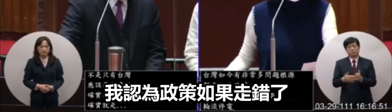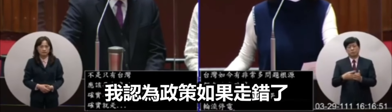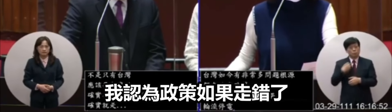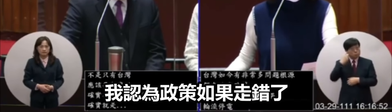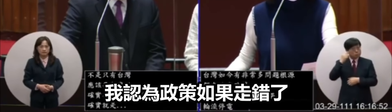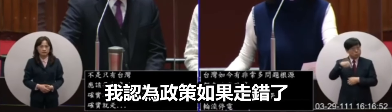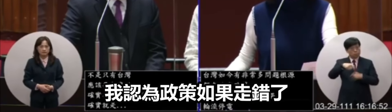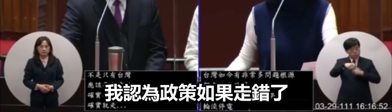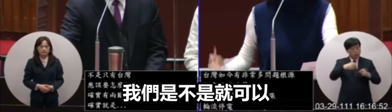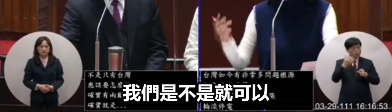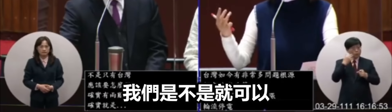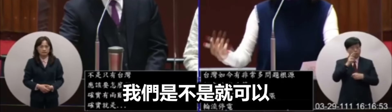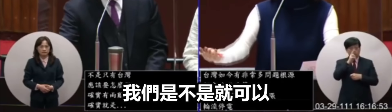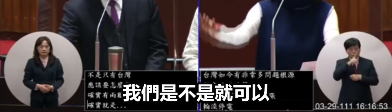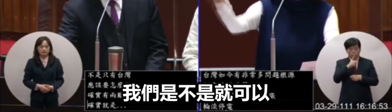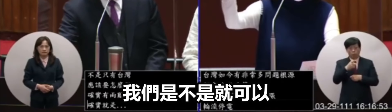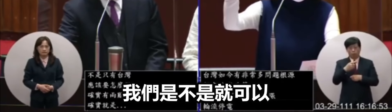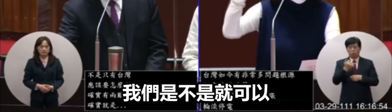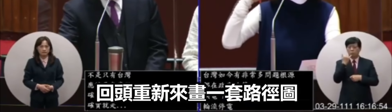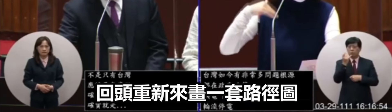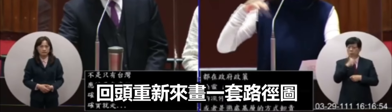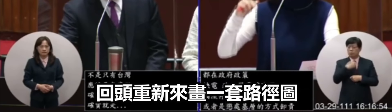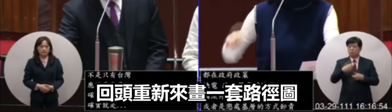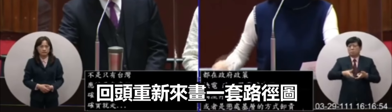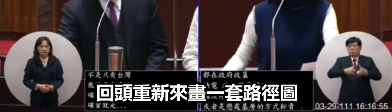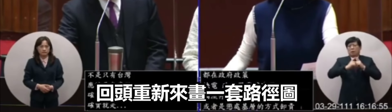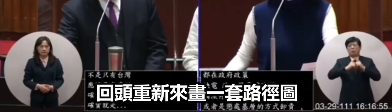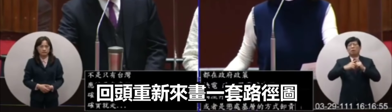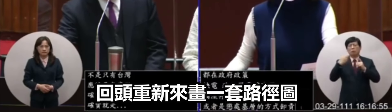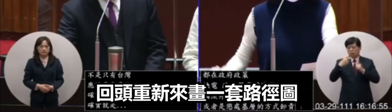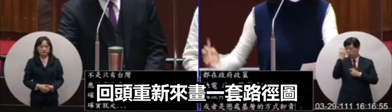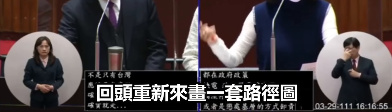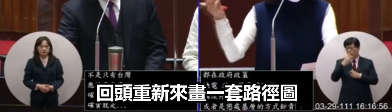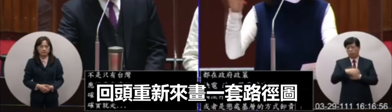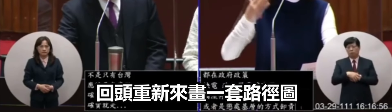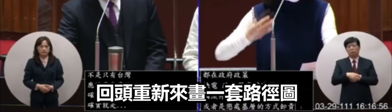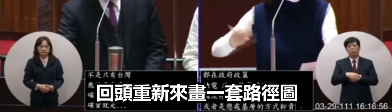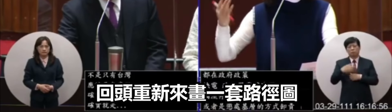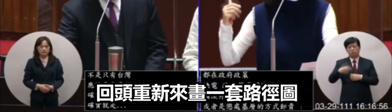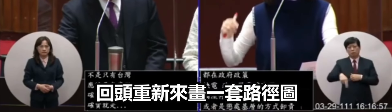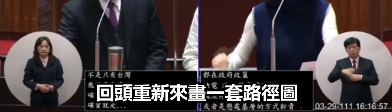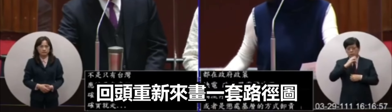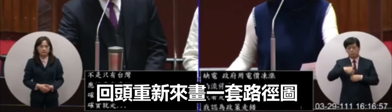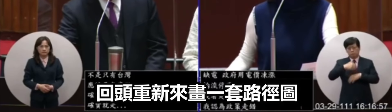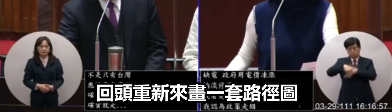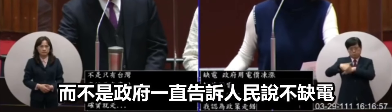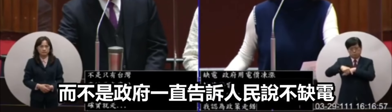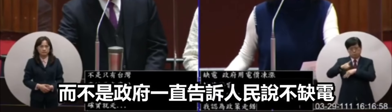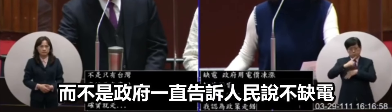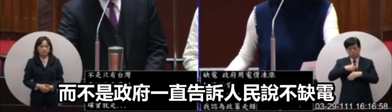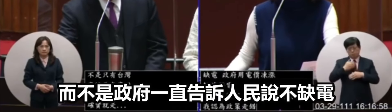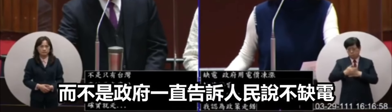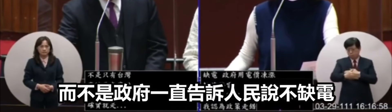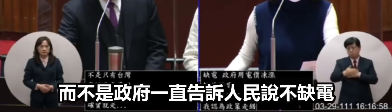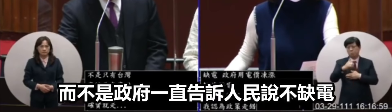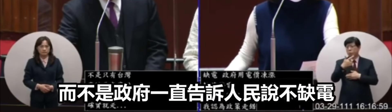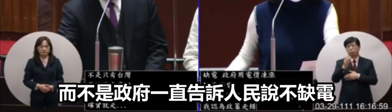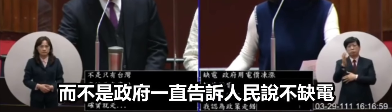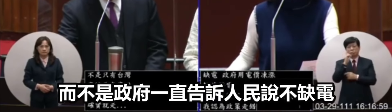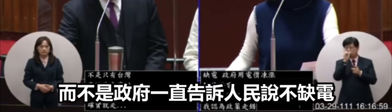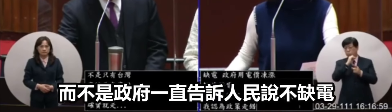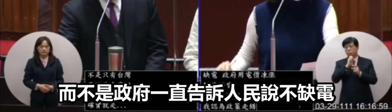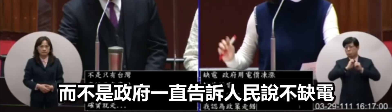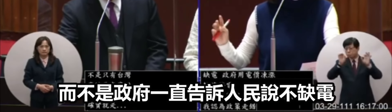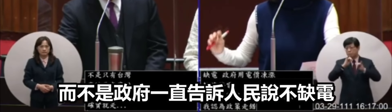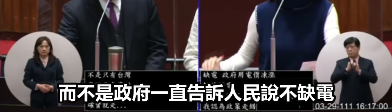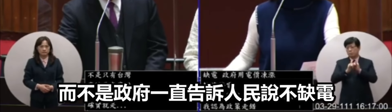为政策如果走错了，我们是不是就可以回头重新来画一套路径图，而不是政府一直告